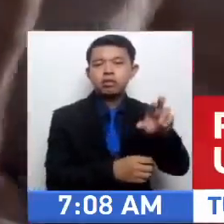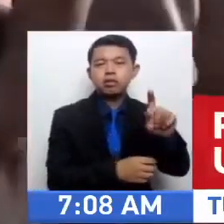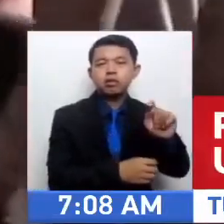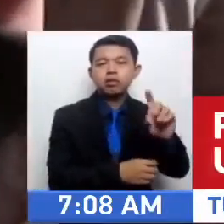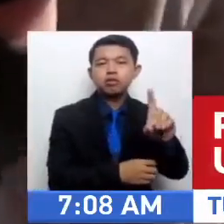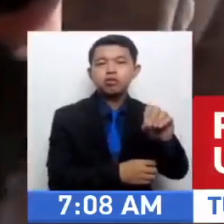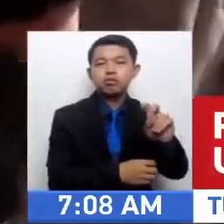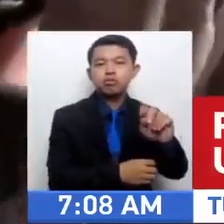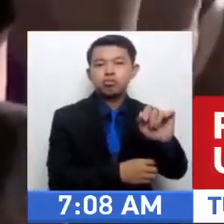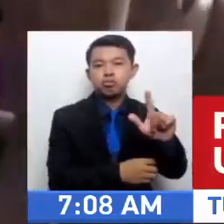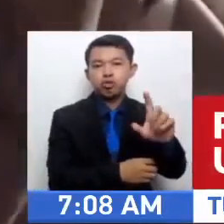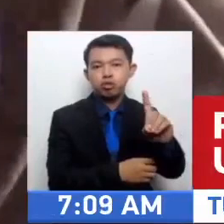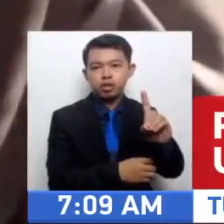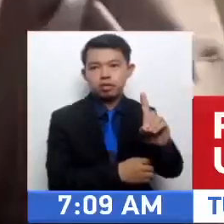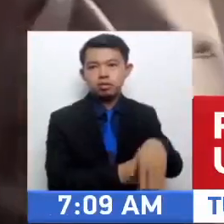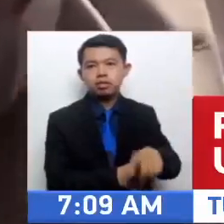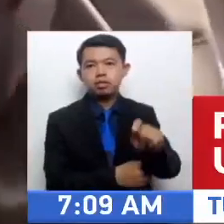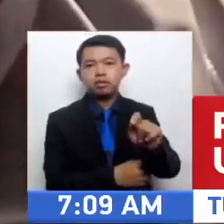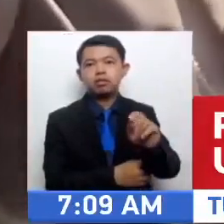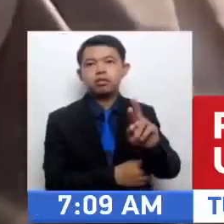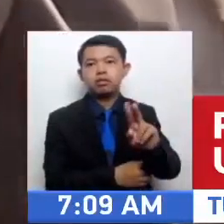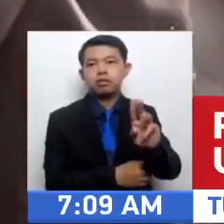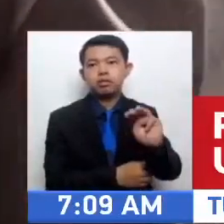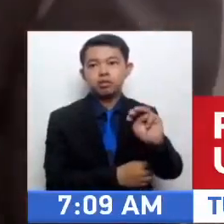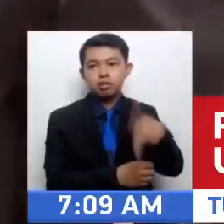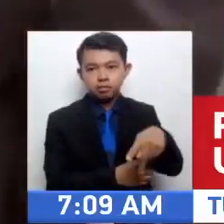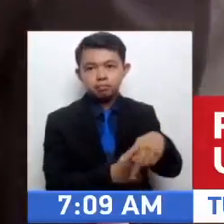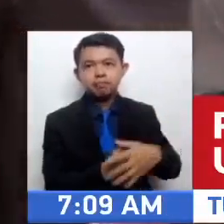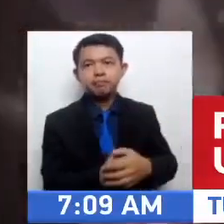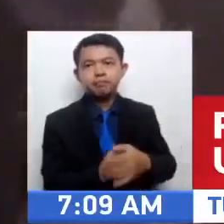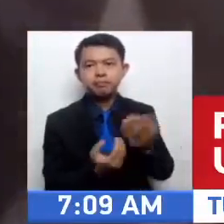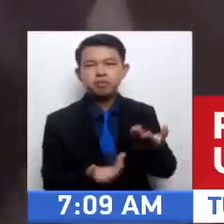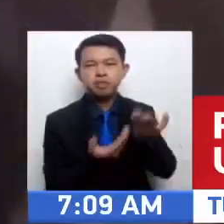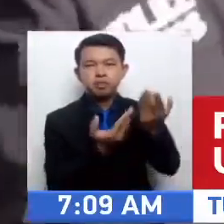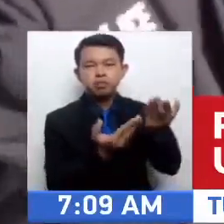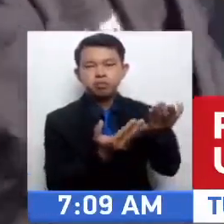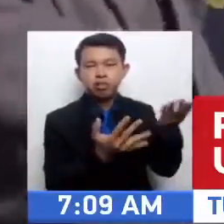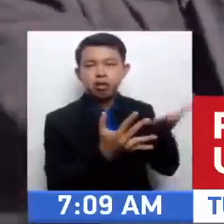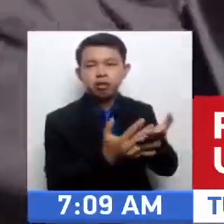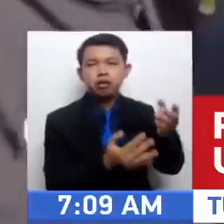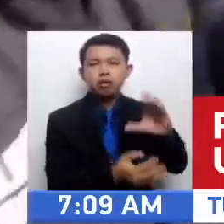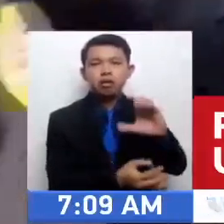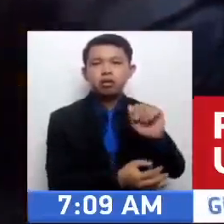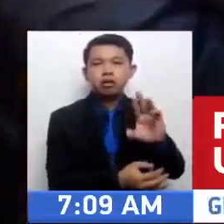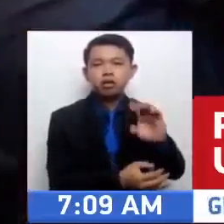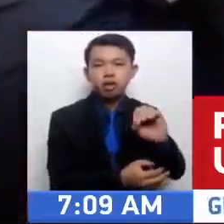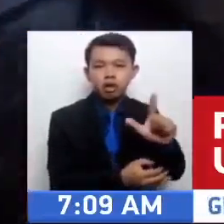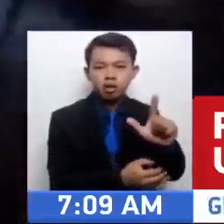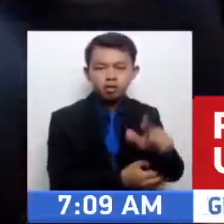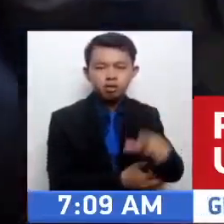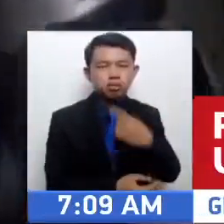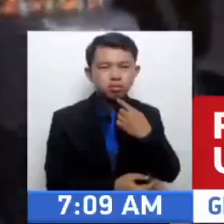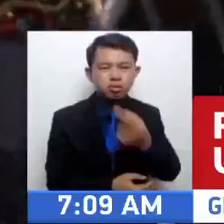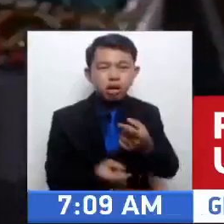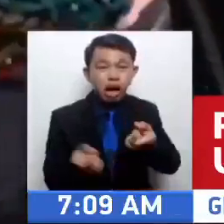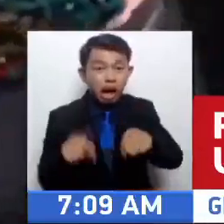dating magazine advice columnist na si E. Jean Carroll. Sabi ni Carroll, nangyari muna ang panghahalay sa isang department store dressing room